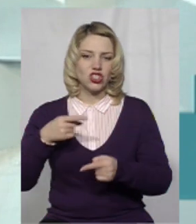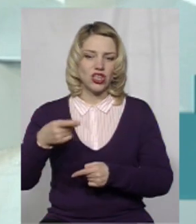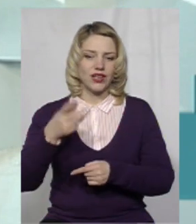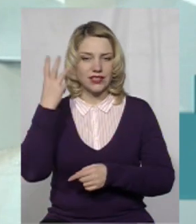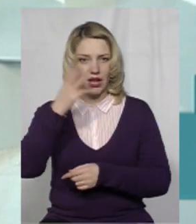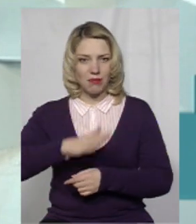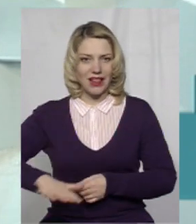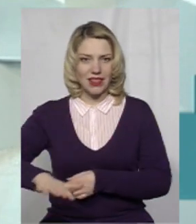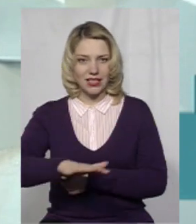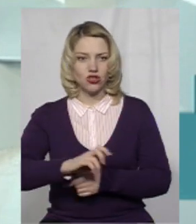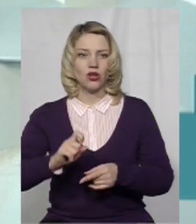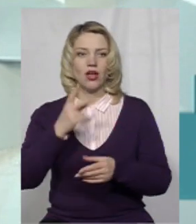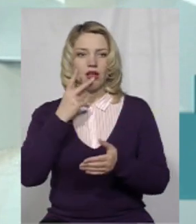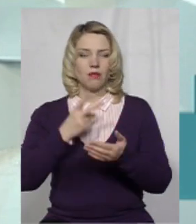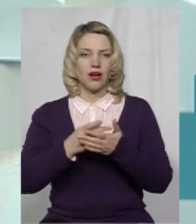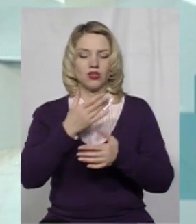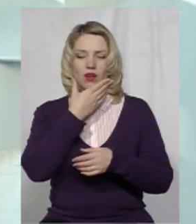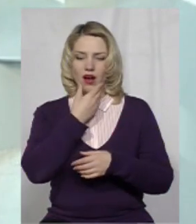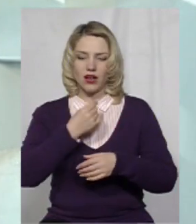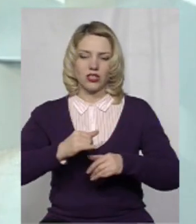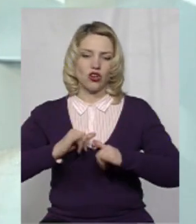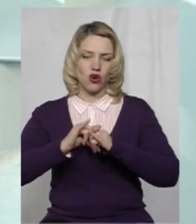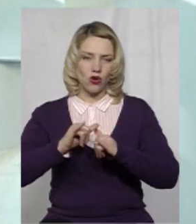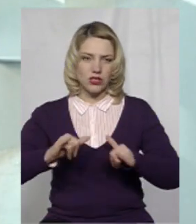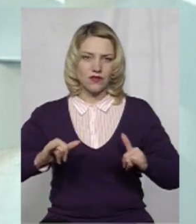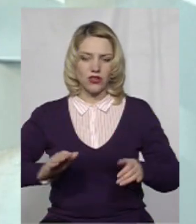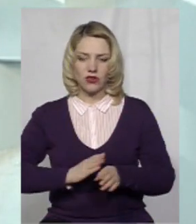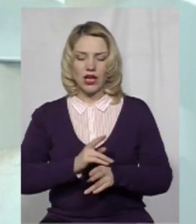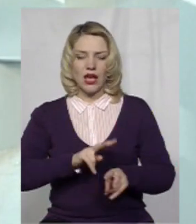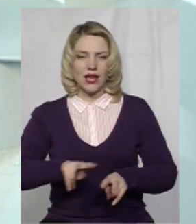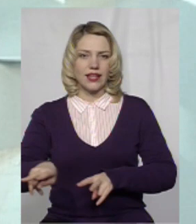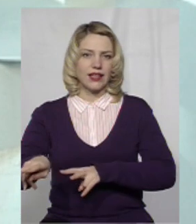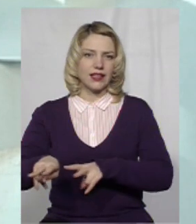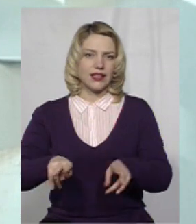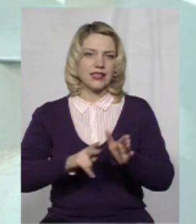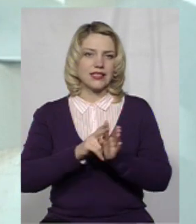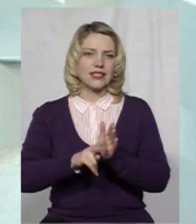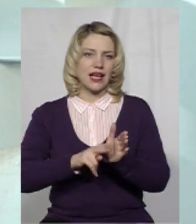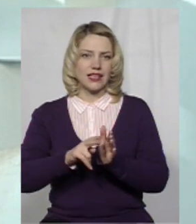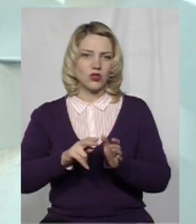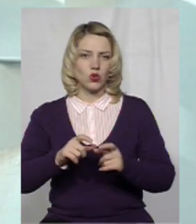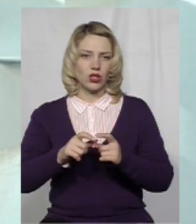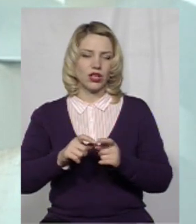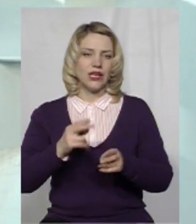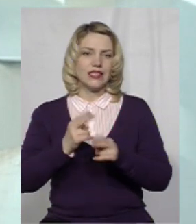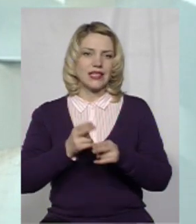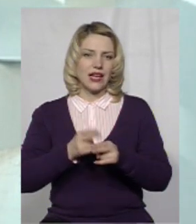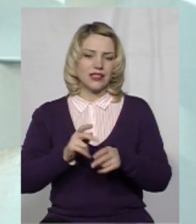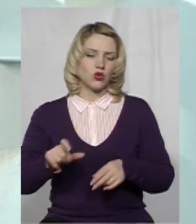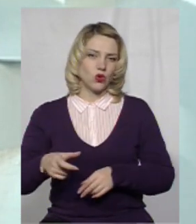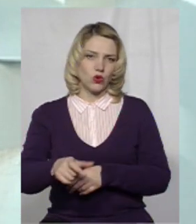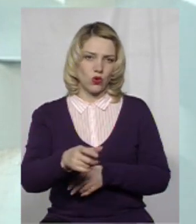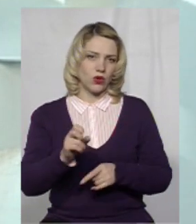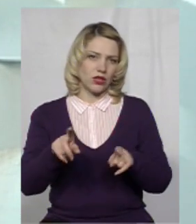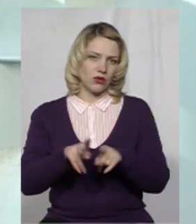цього, ми бачимо, що у нас є добре розвинуті гілки все ж таки залізної дороги. І крім цього, ми ще як третій вид